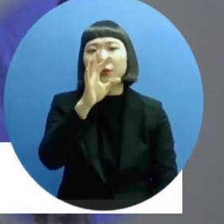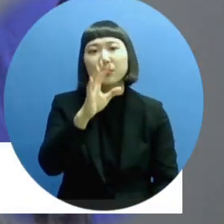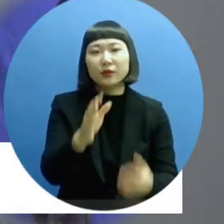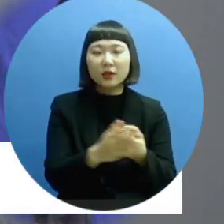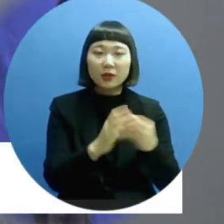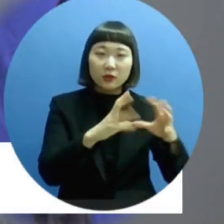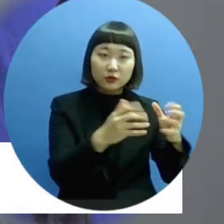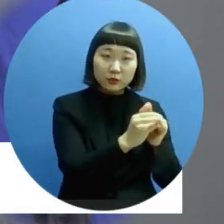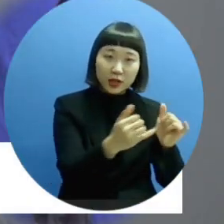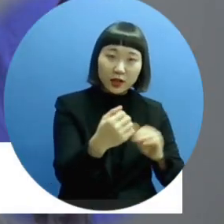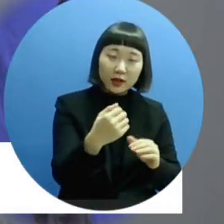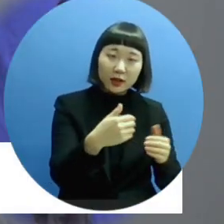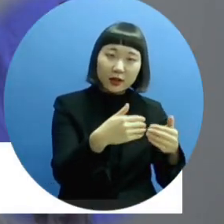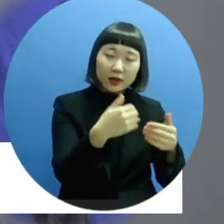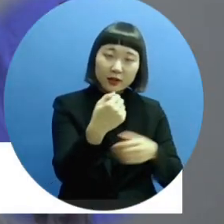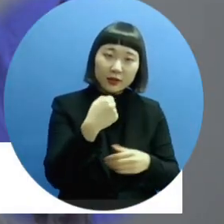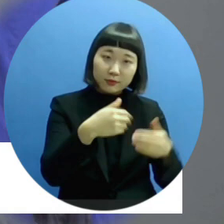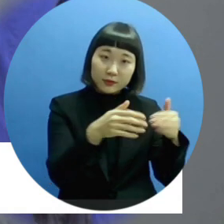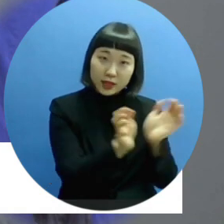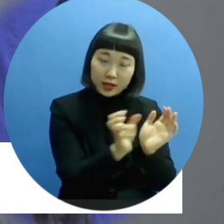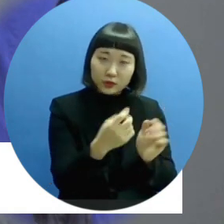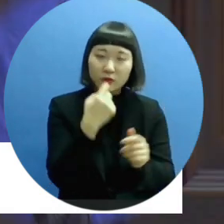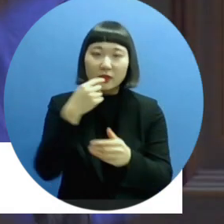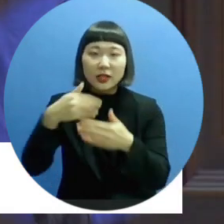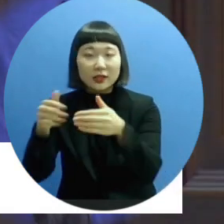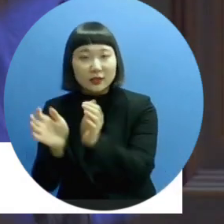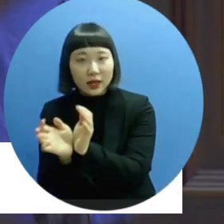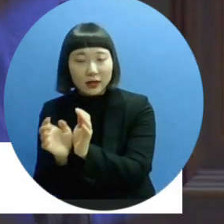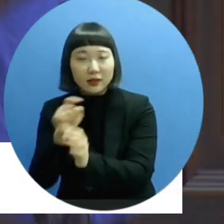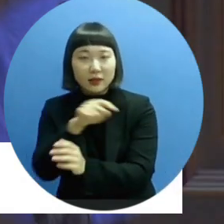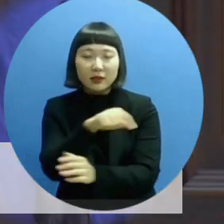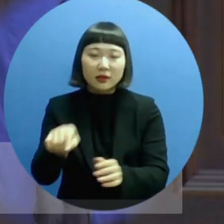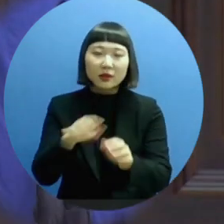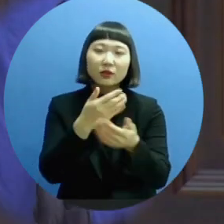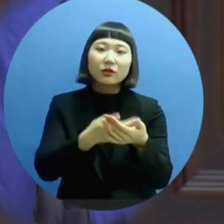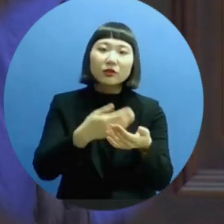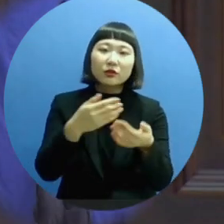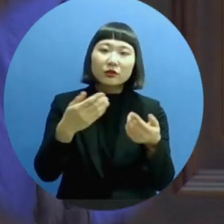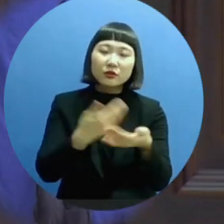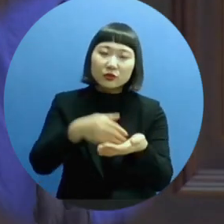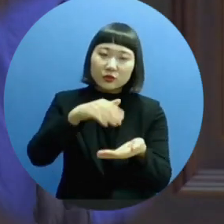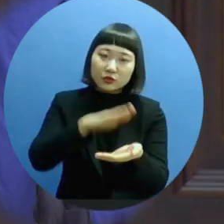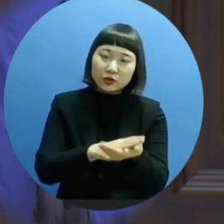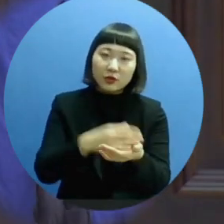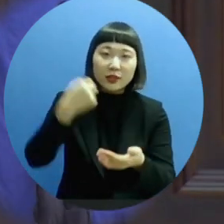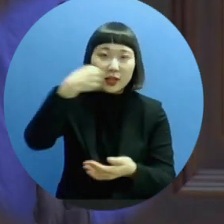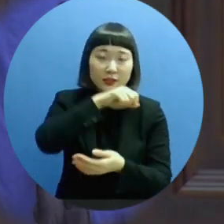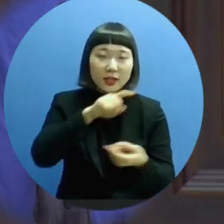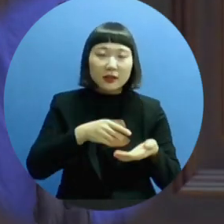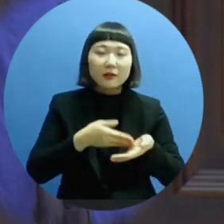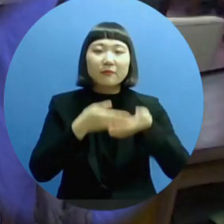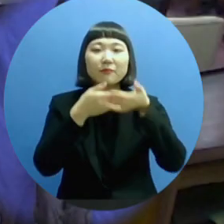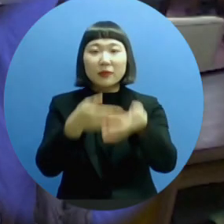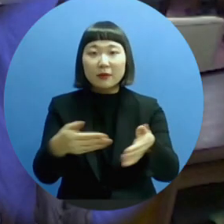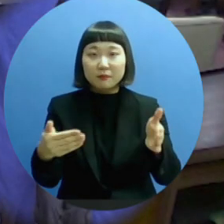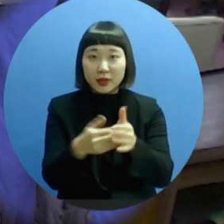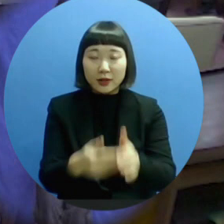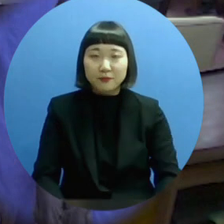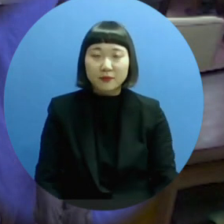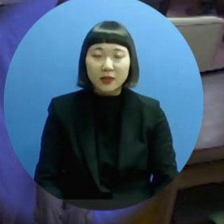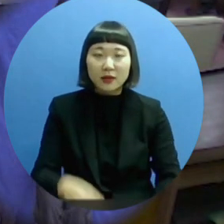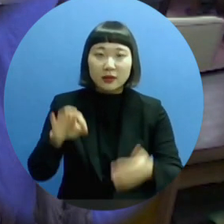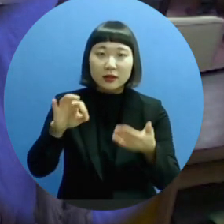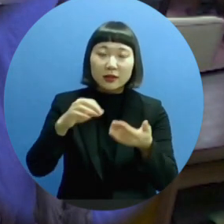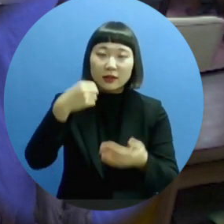다른 수정 예산안을 추가로 제출했기 때문입니다. 국민의힘은 본회의 개최 직전 예결위에서 삭감한 예산